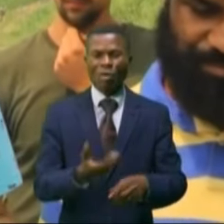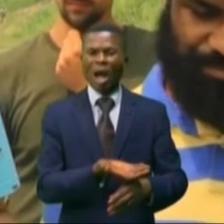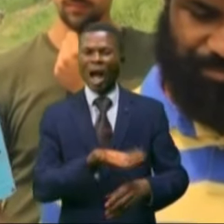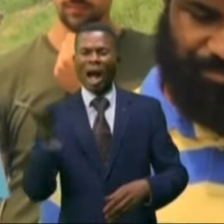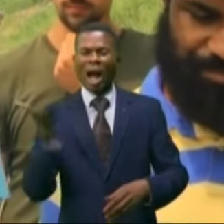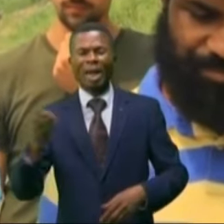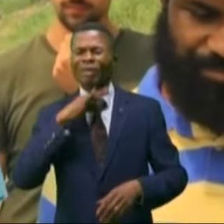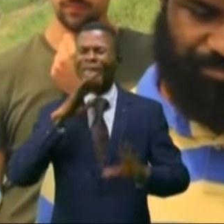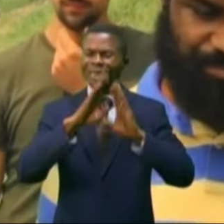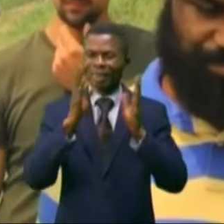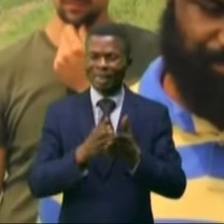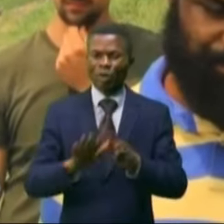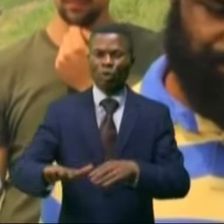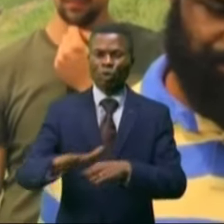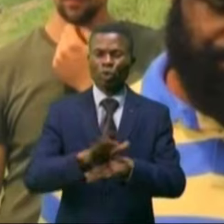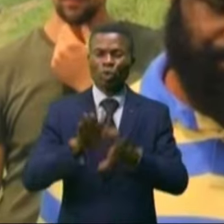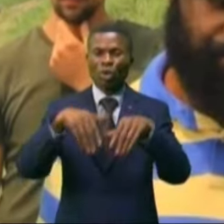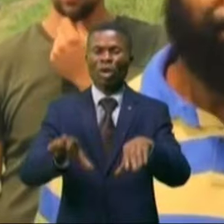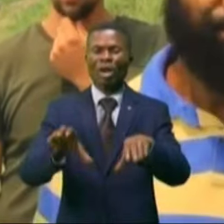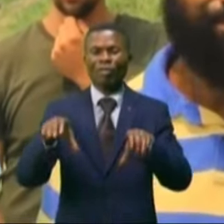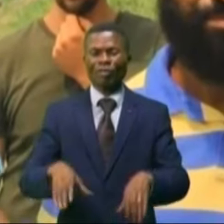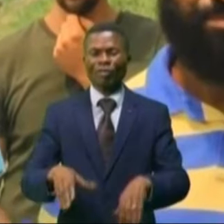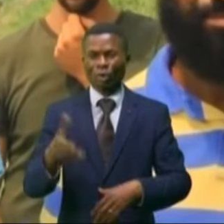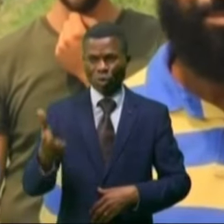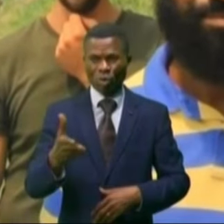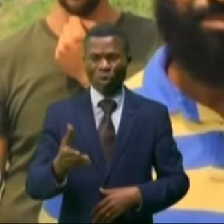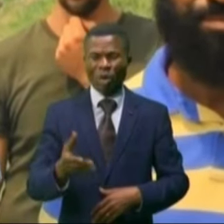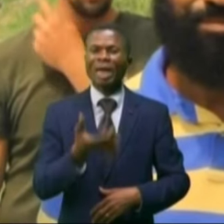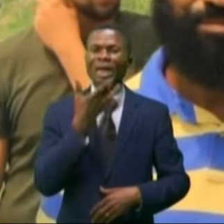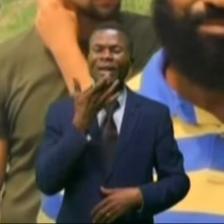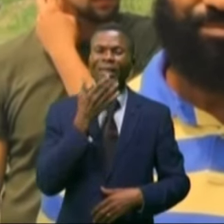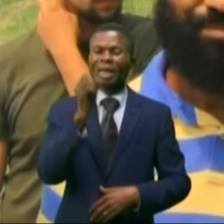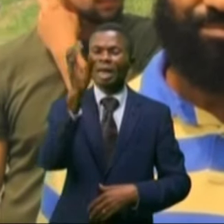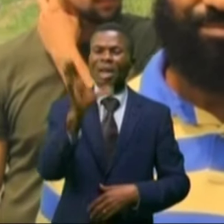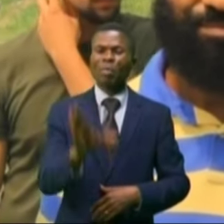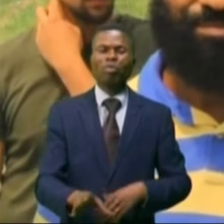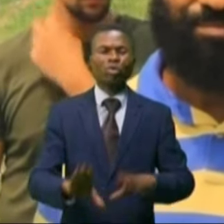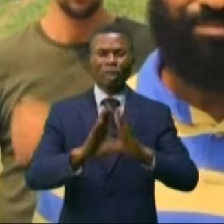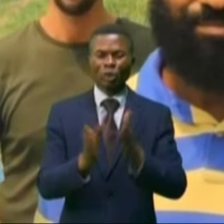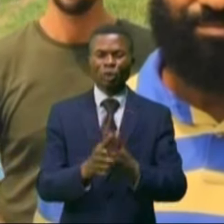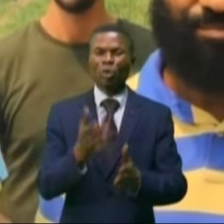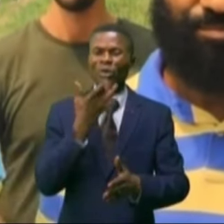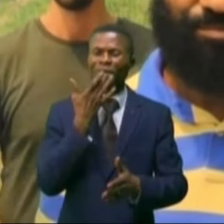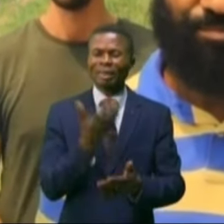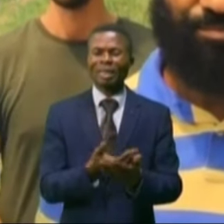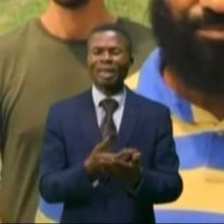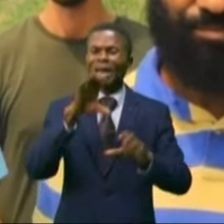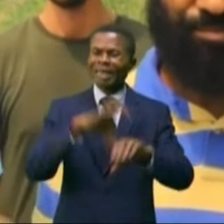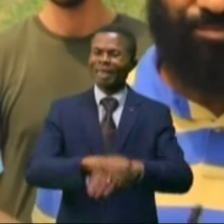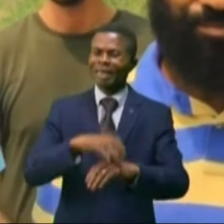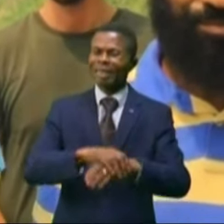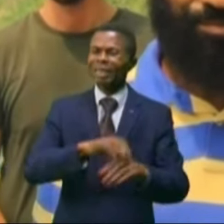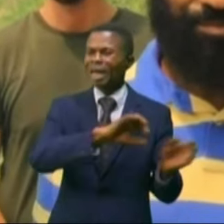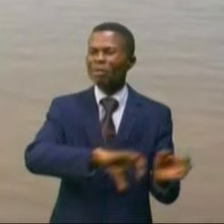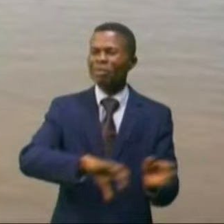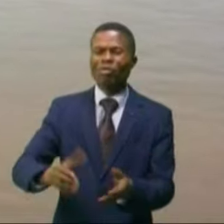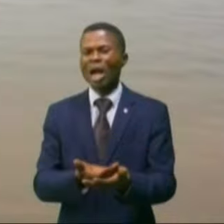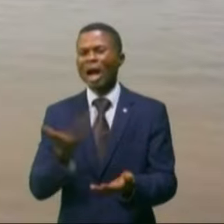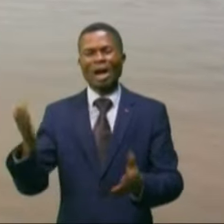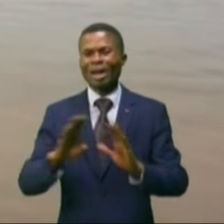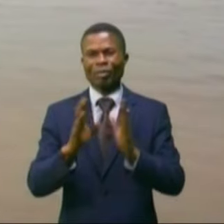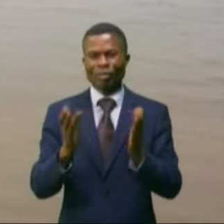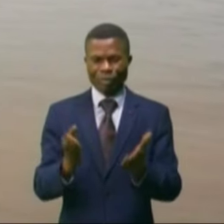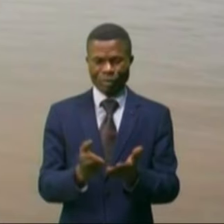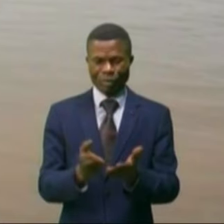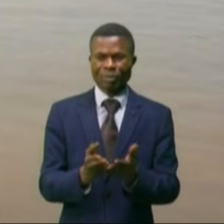Soit réalisé à grande échelle et donc peut-être l'État intervient et qu'on construit quelque chose de plus grand. Après